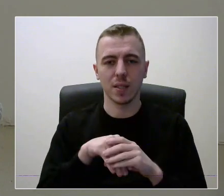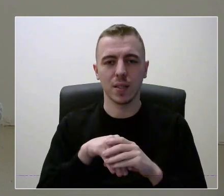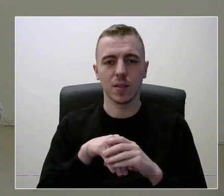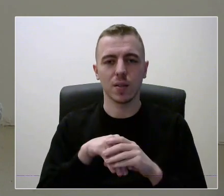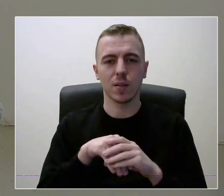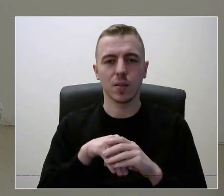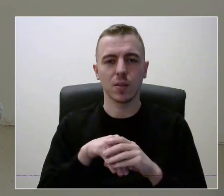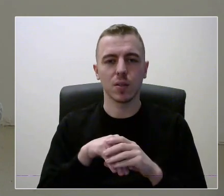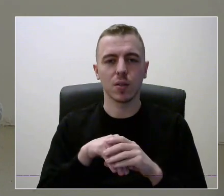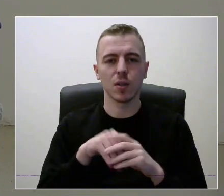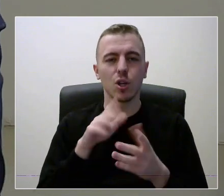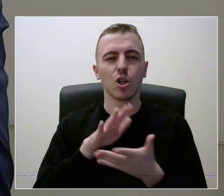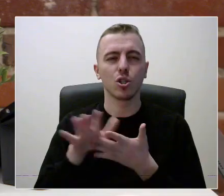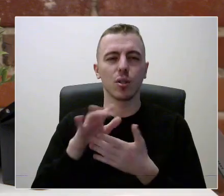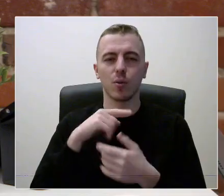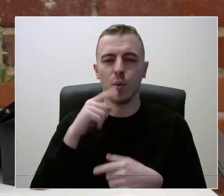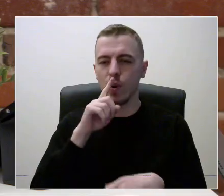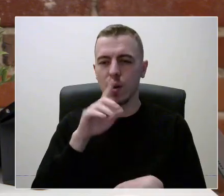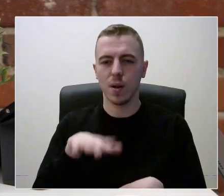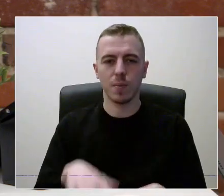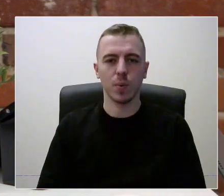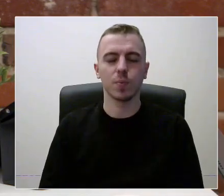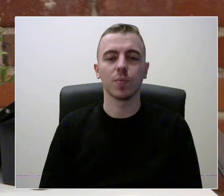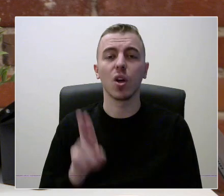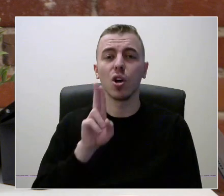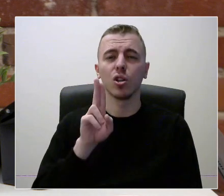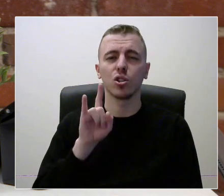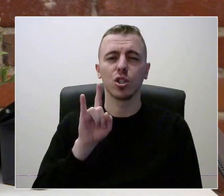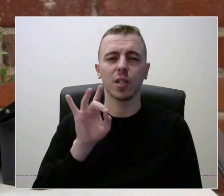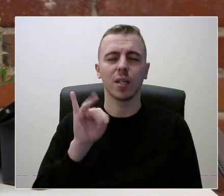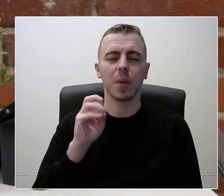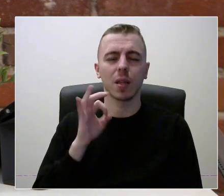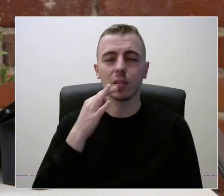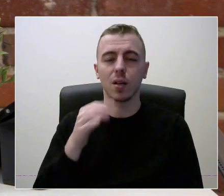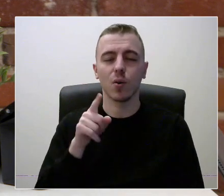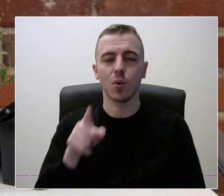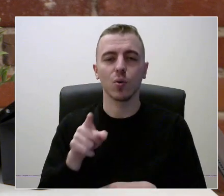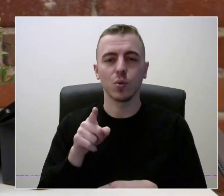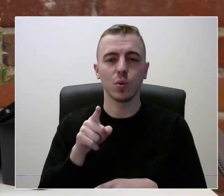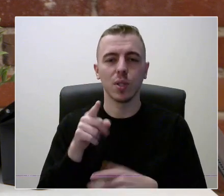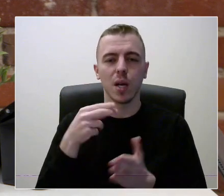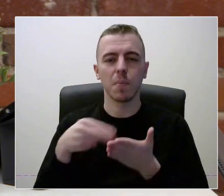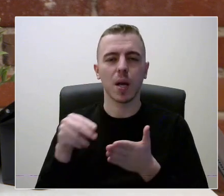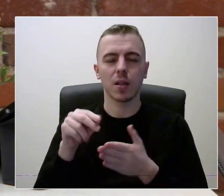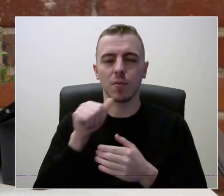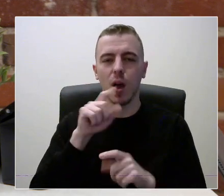dviračių neišradinėsime. Sako Žygimantas, kad dažnai perkate, reiškia, apklausos